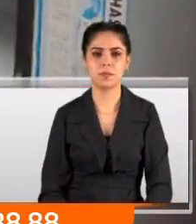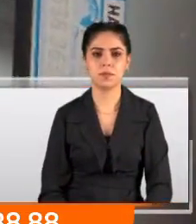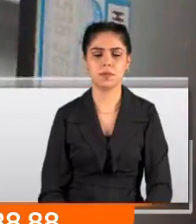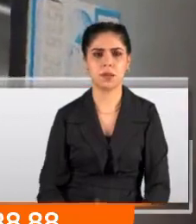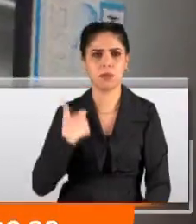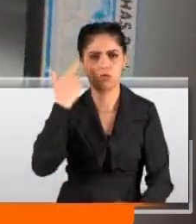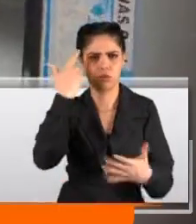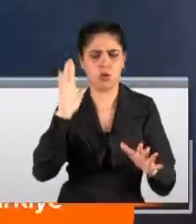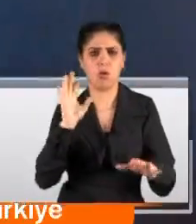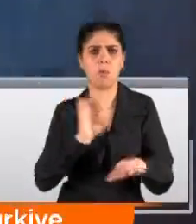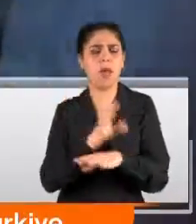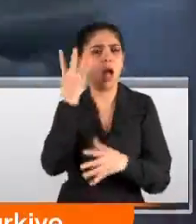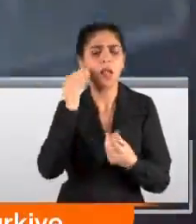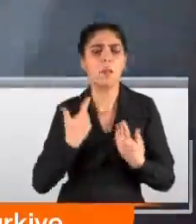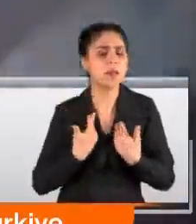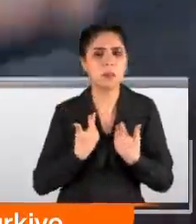Ben şoktaydım yani, hiç anlamadım.